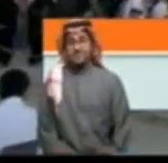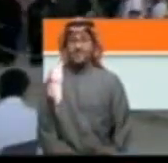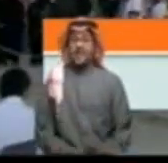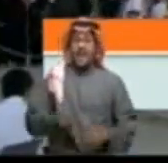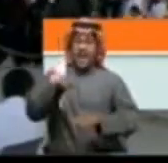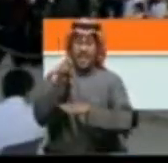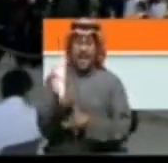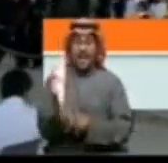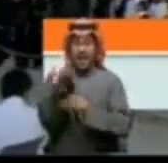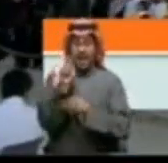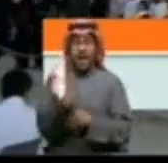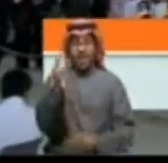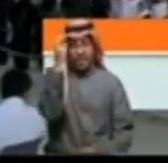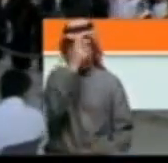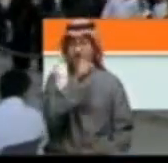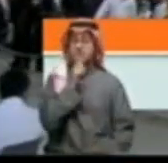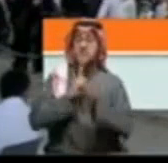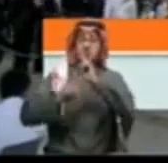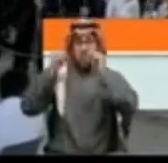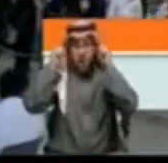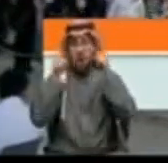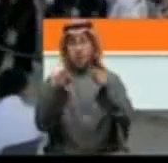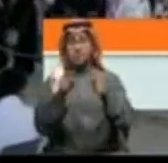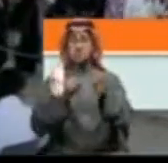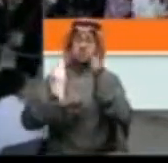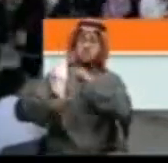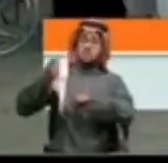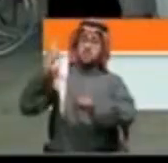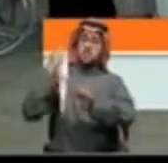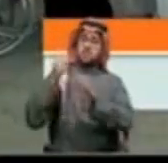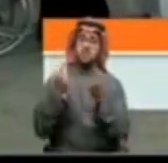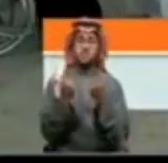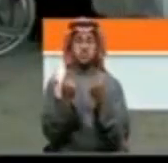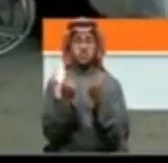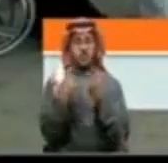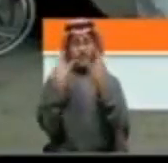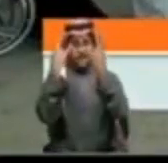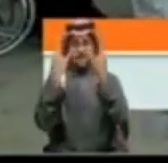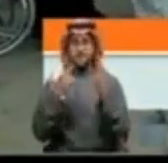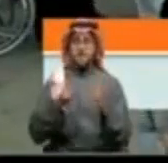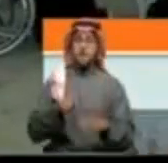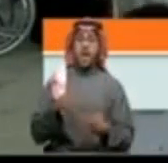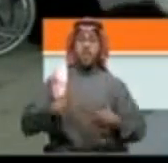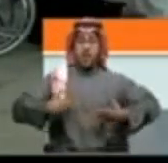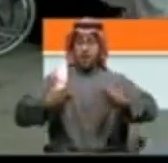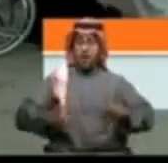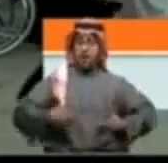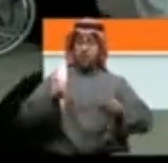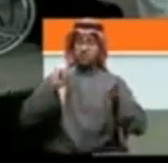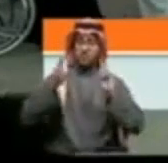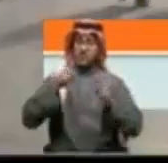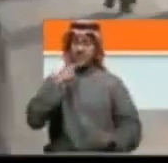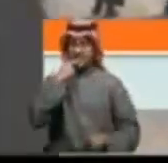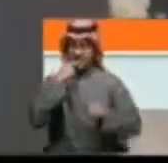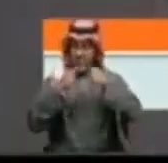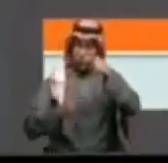الجنادرية تاريخ ثقافي وتراثي وحضاري، حيث يحرص المهرجان الوطني للتراث والثقافة سنوياً